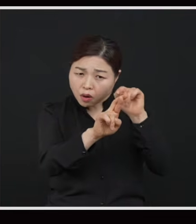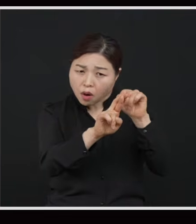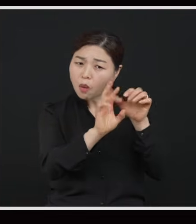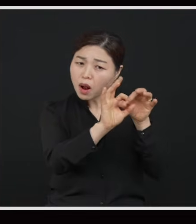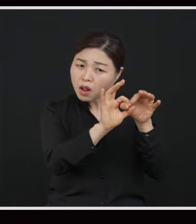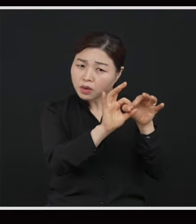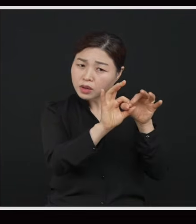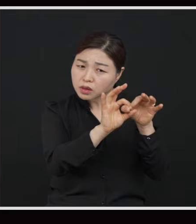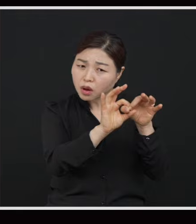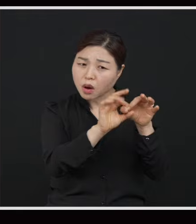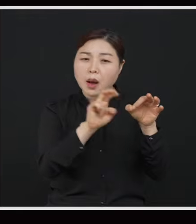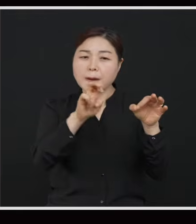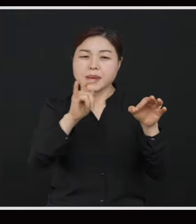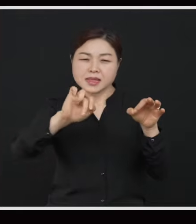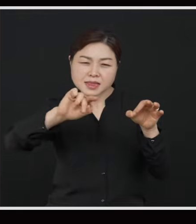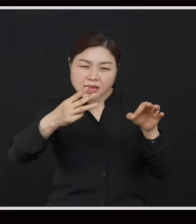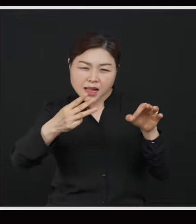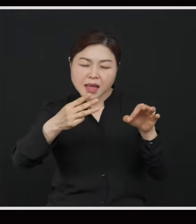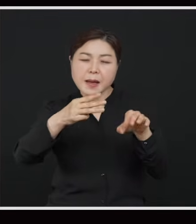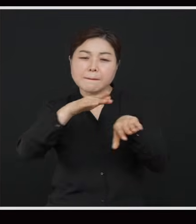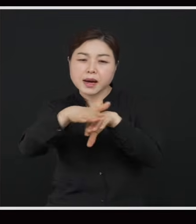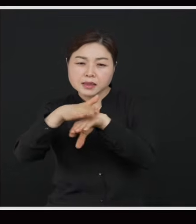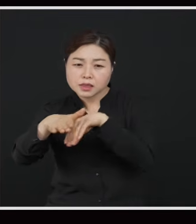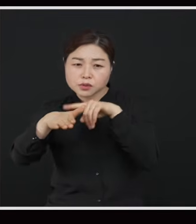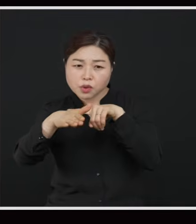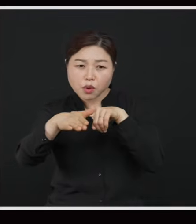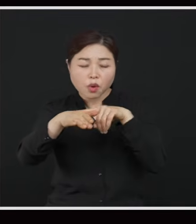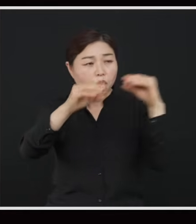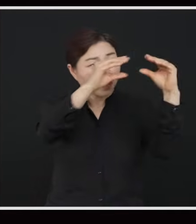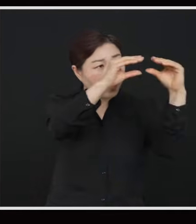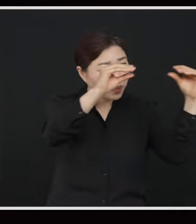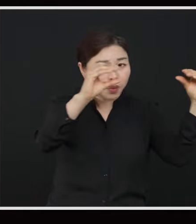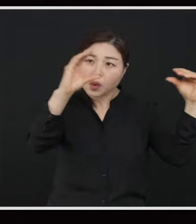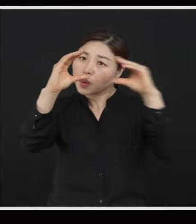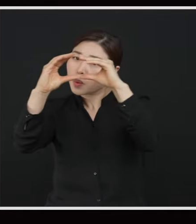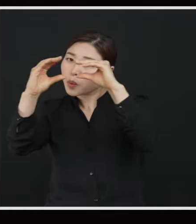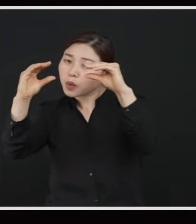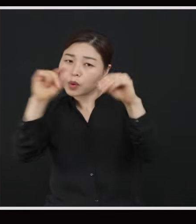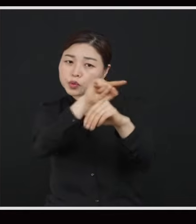유전적으로 멘델의 방법을 통해서 교배를 시켜보니까